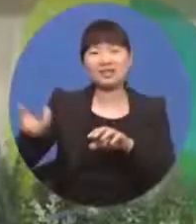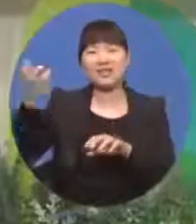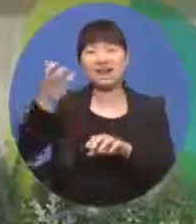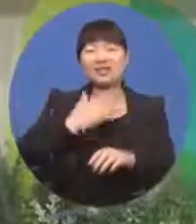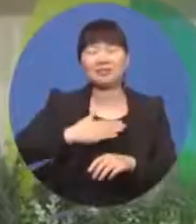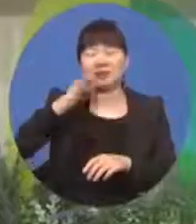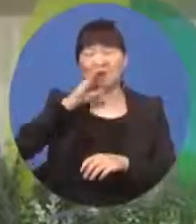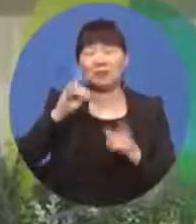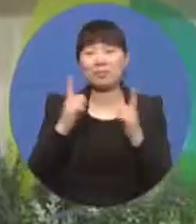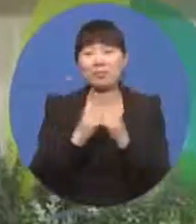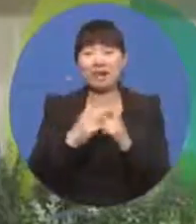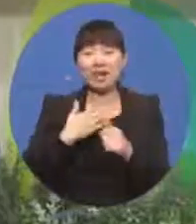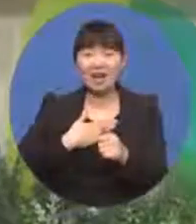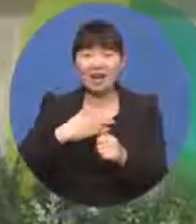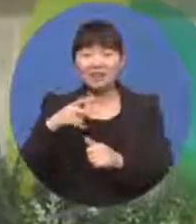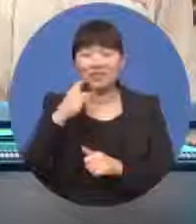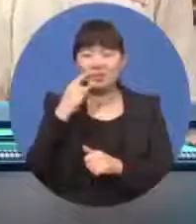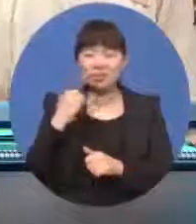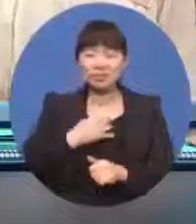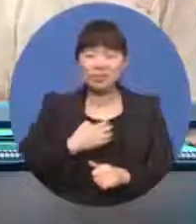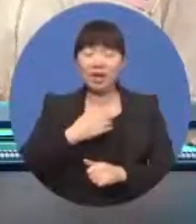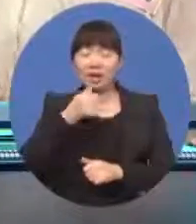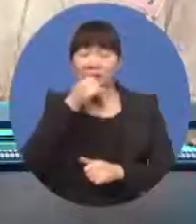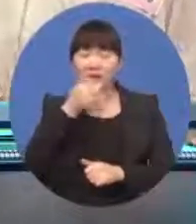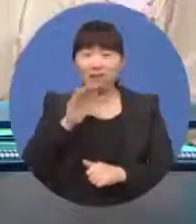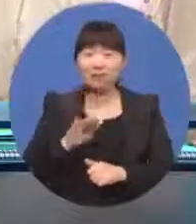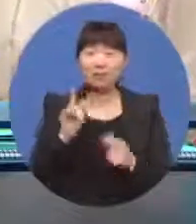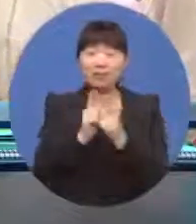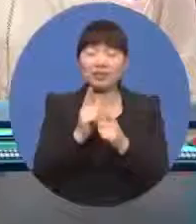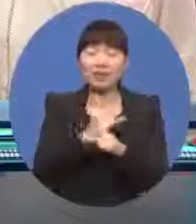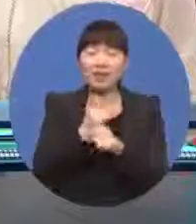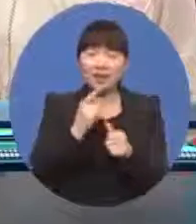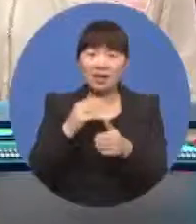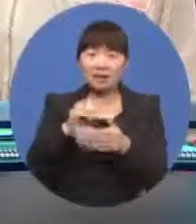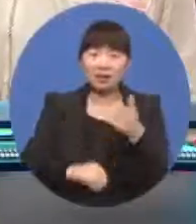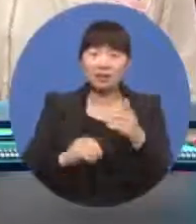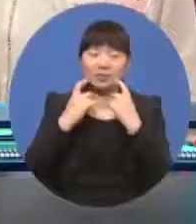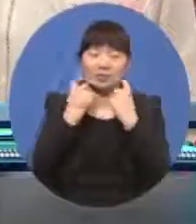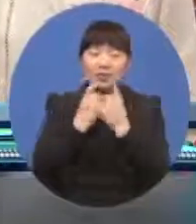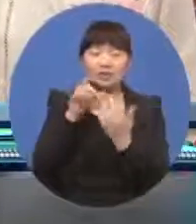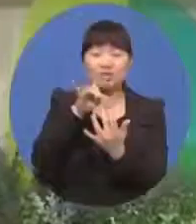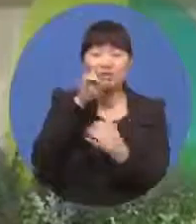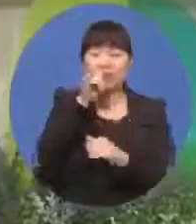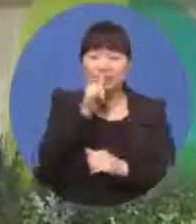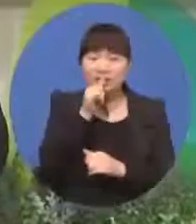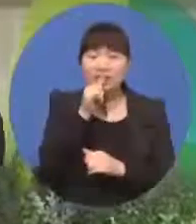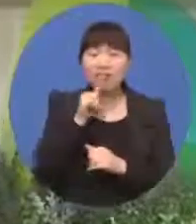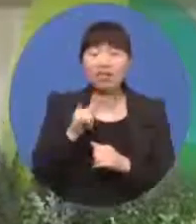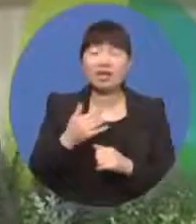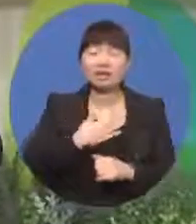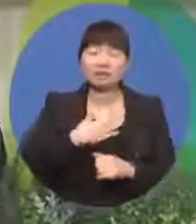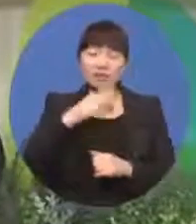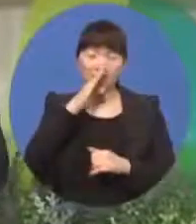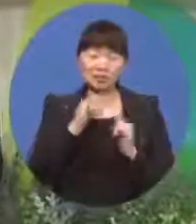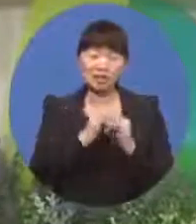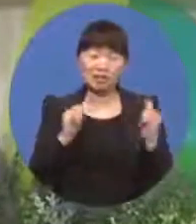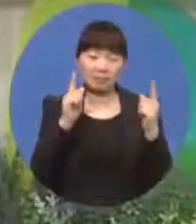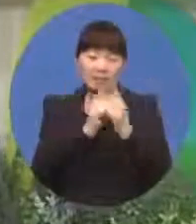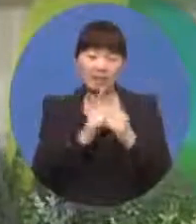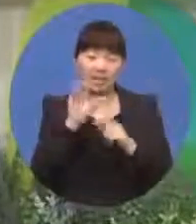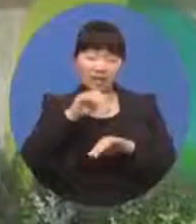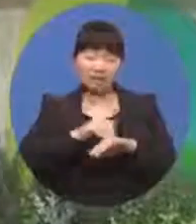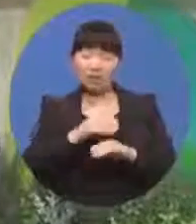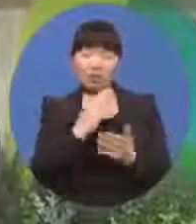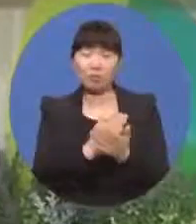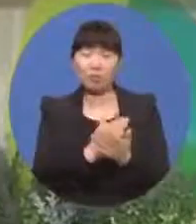나빠도 만나야 되고요. 네, 시어머니는 좀 속상하게 해도 만나야 돼요. 네. 이 경우 빼고 사적으로 내가 선택할 수 있는 만남에서 기분 나쁜 사람 만나면서 인격